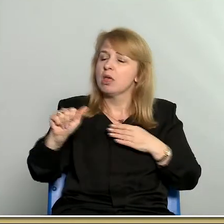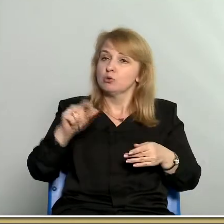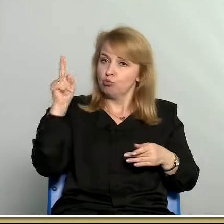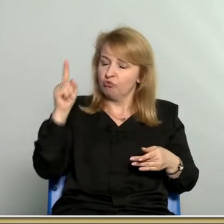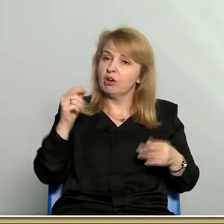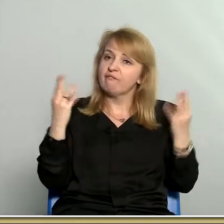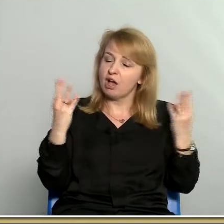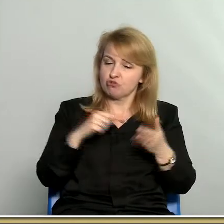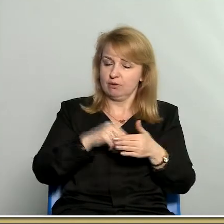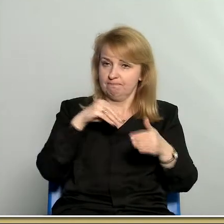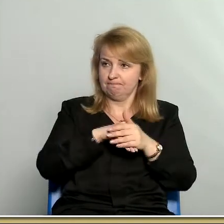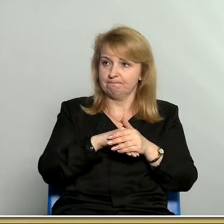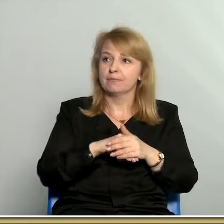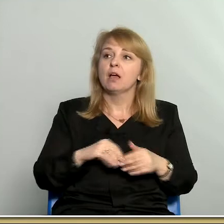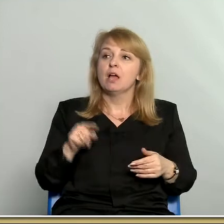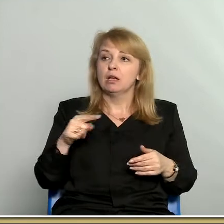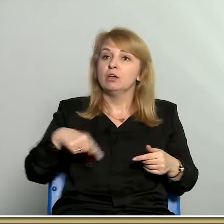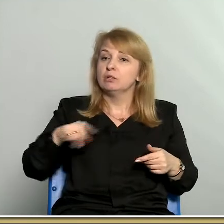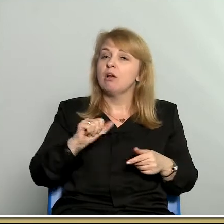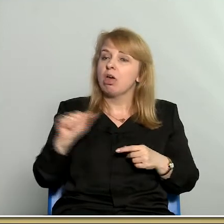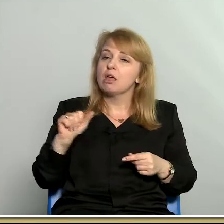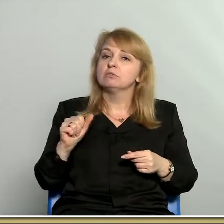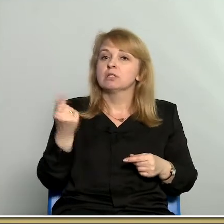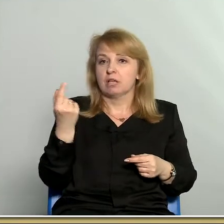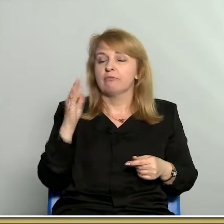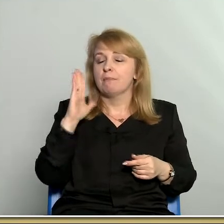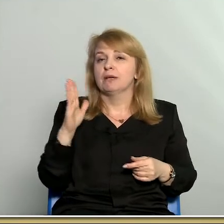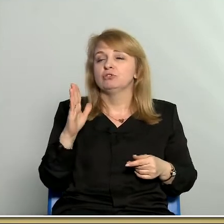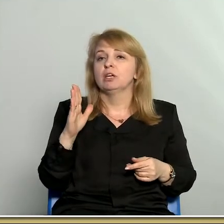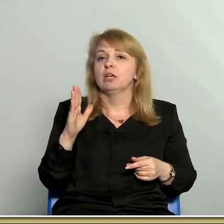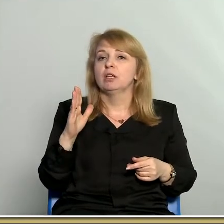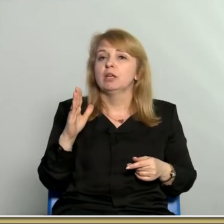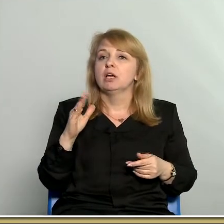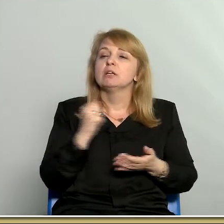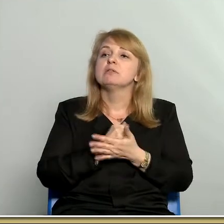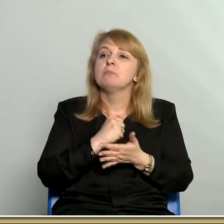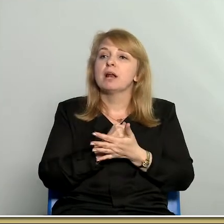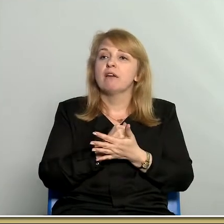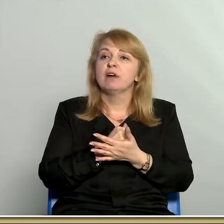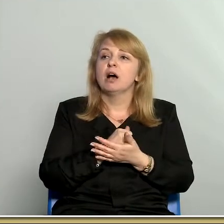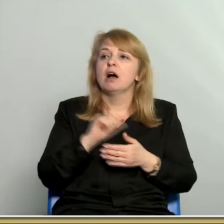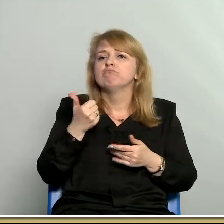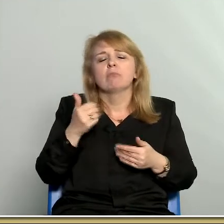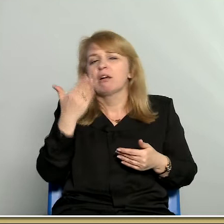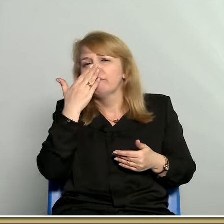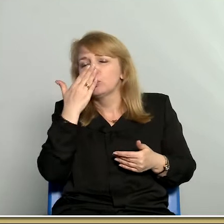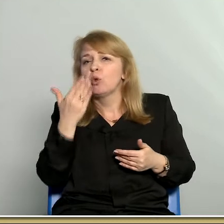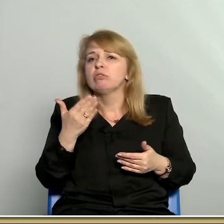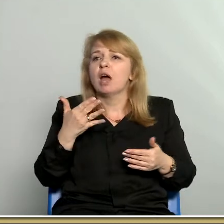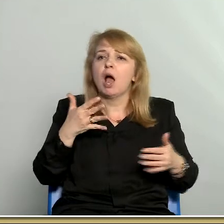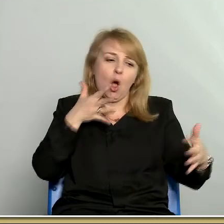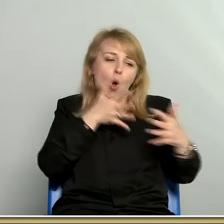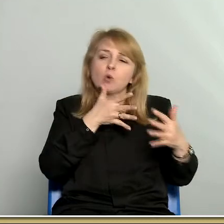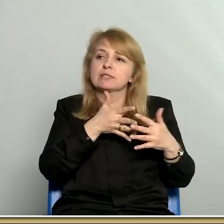uwagę. Za chwilę jak przejdziemy do kwestii dotyczących kryteriów oceny i naboru